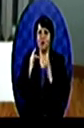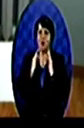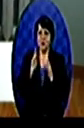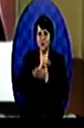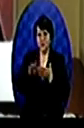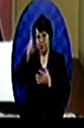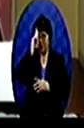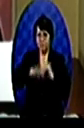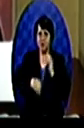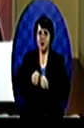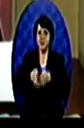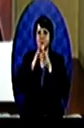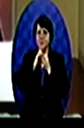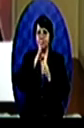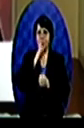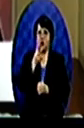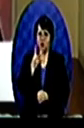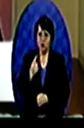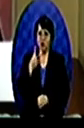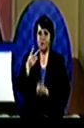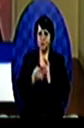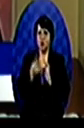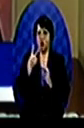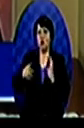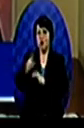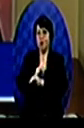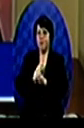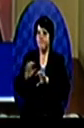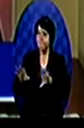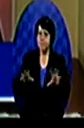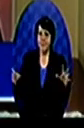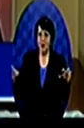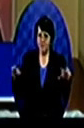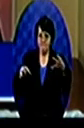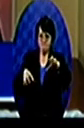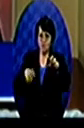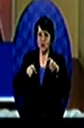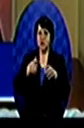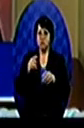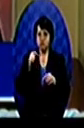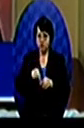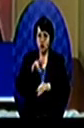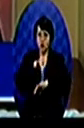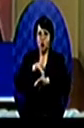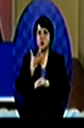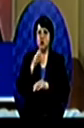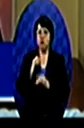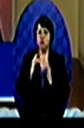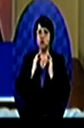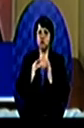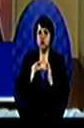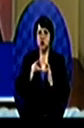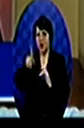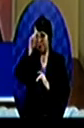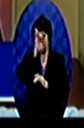төлөвлөжээ. 21-27 2-р хороо гэсэн энэ 3 хорооныхаа дунд 50 ортой эмнэлэг барьж байгаа. За энэ бол үнэхээр одоо эрүүл мэндийн тусламж